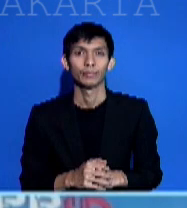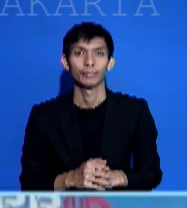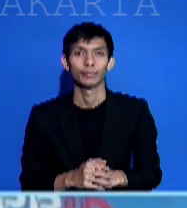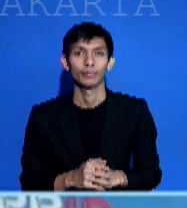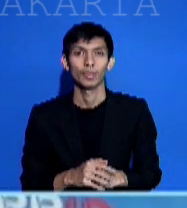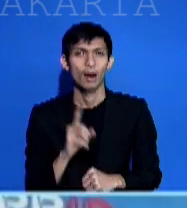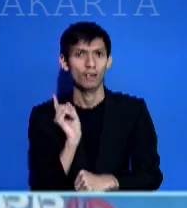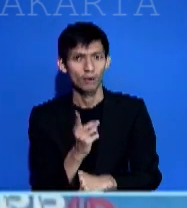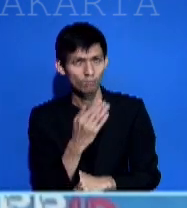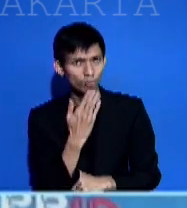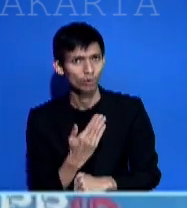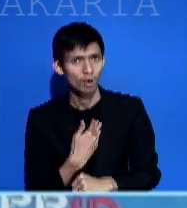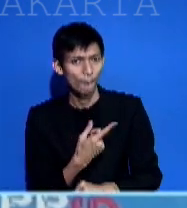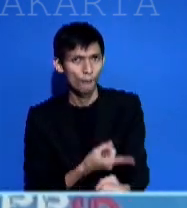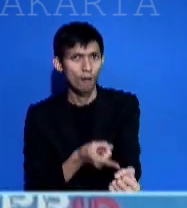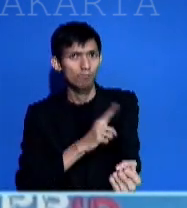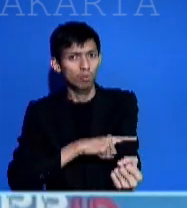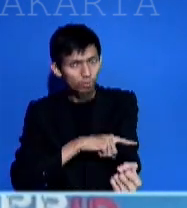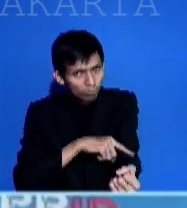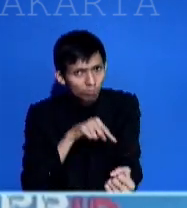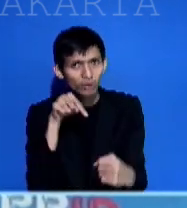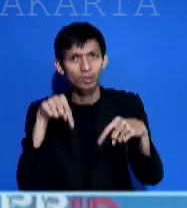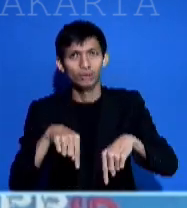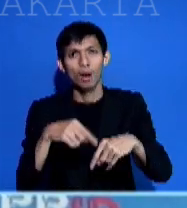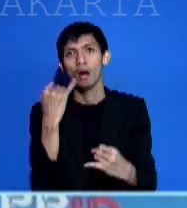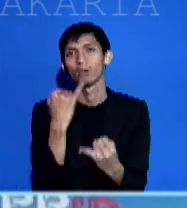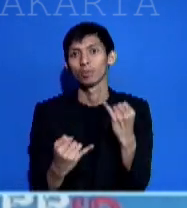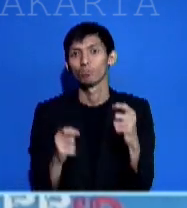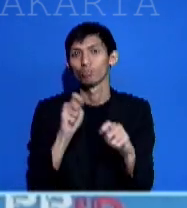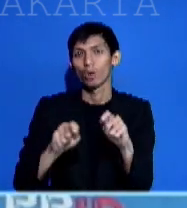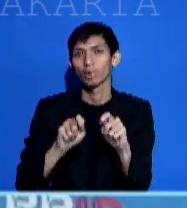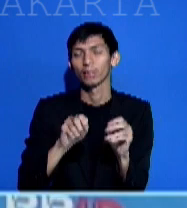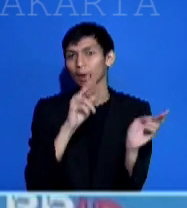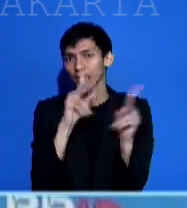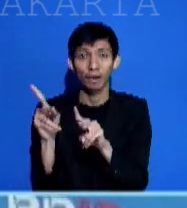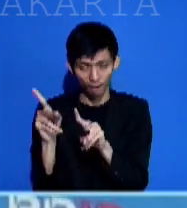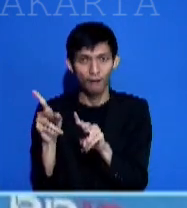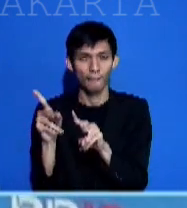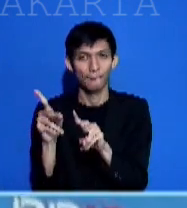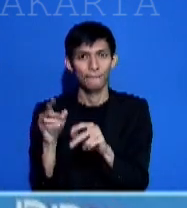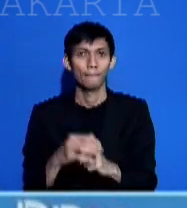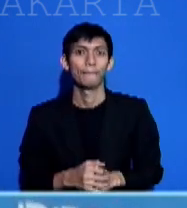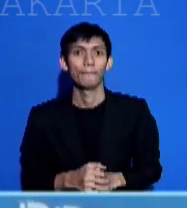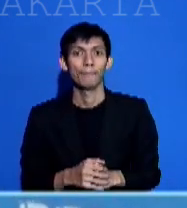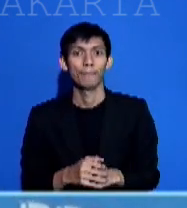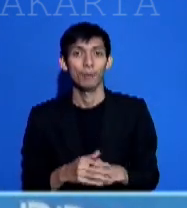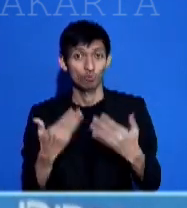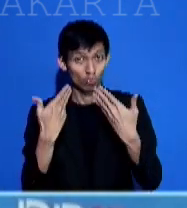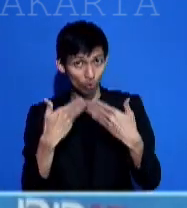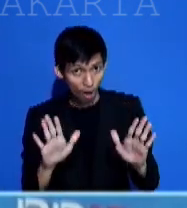potensi ingang wonten sampun kita damel wonten Master ing Tun Menik kita kembangaken